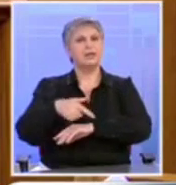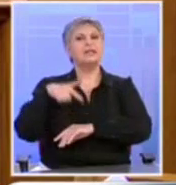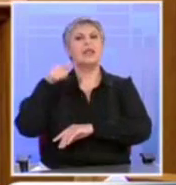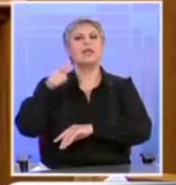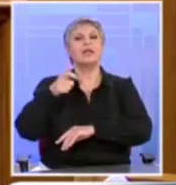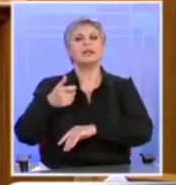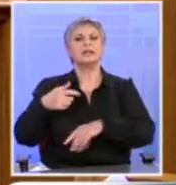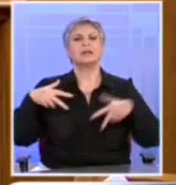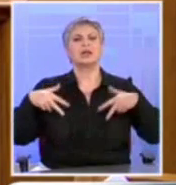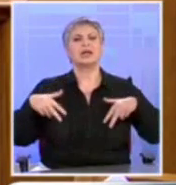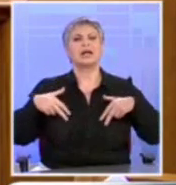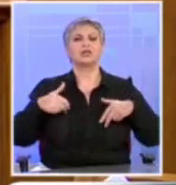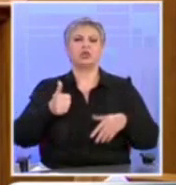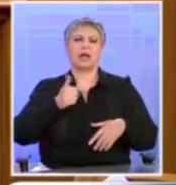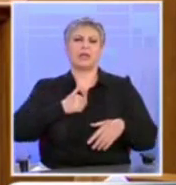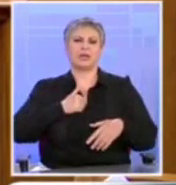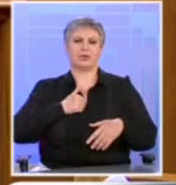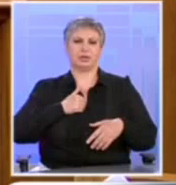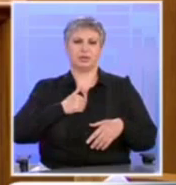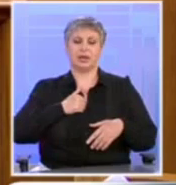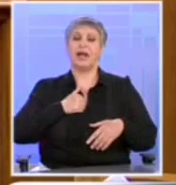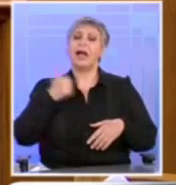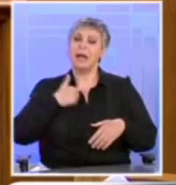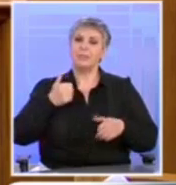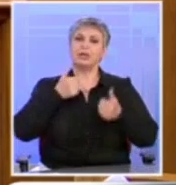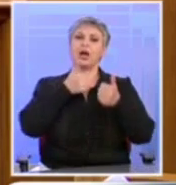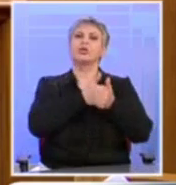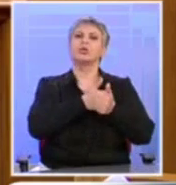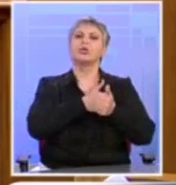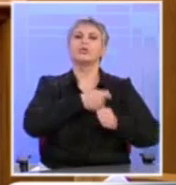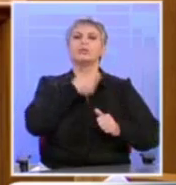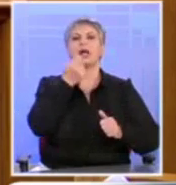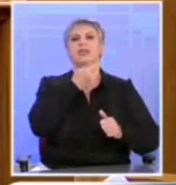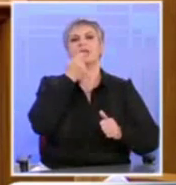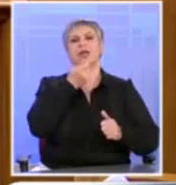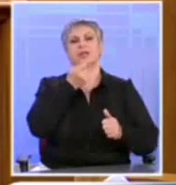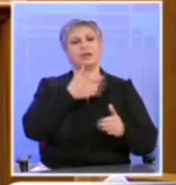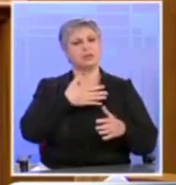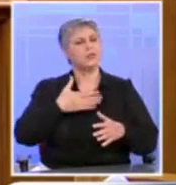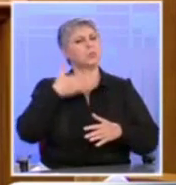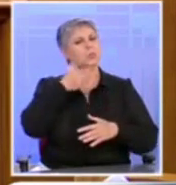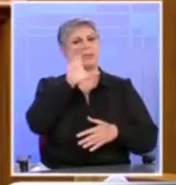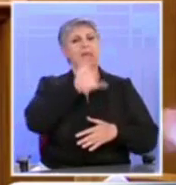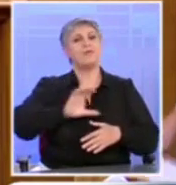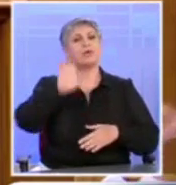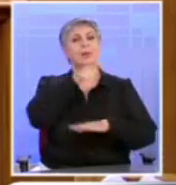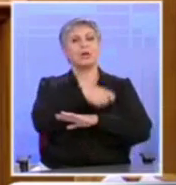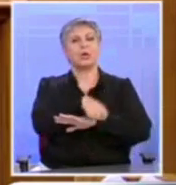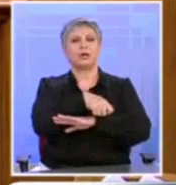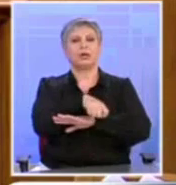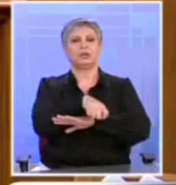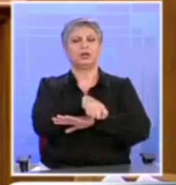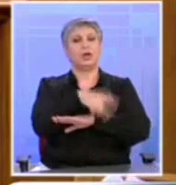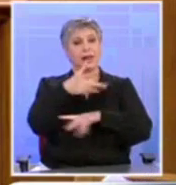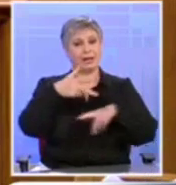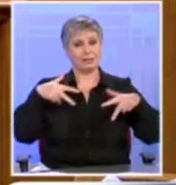ιδιώτης. Ενώ, με το διεθνές δίκαιο πάμε στο ευρωπαϊκό δικαστήριο σαν κράτος το